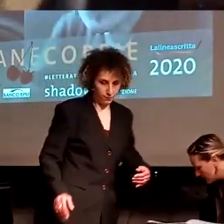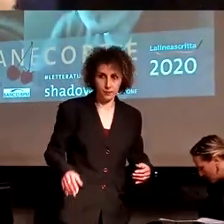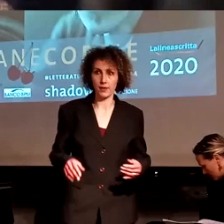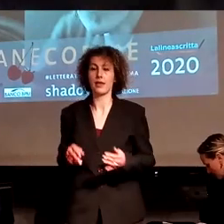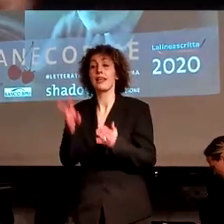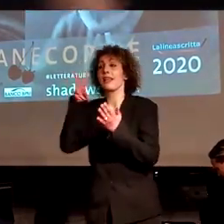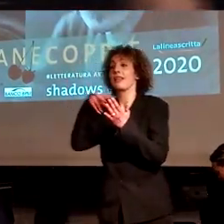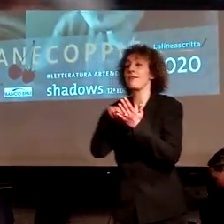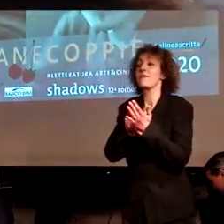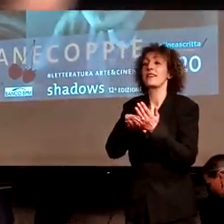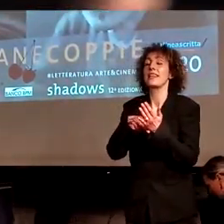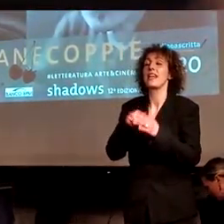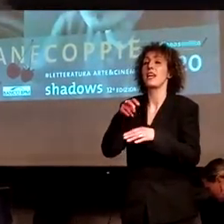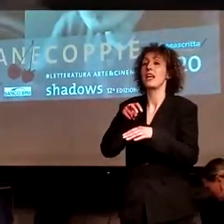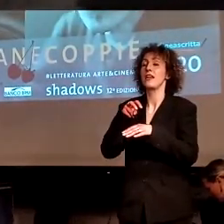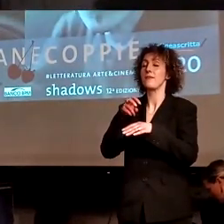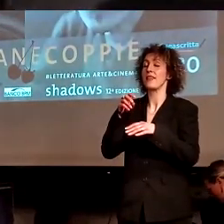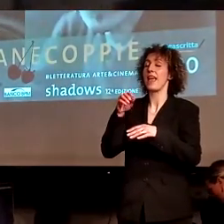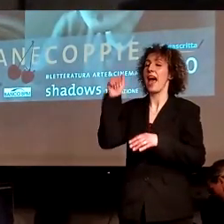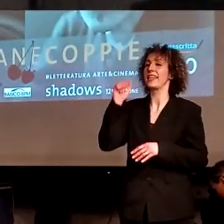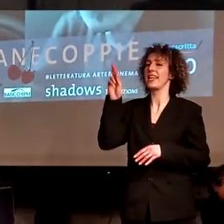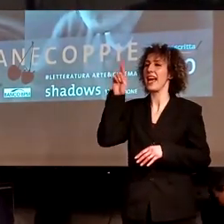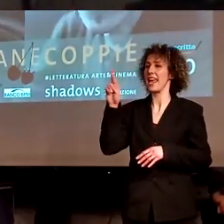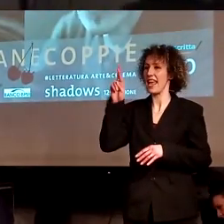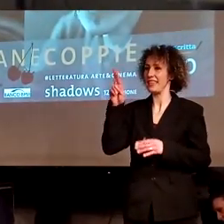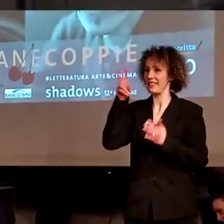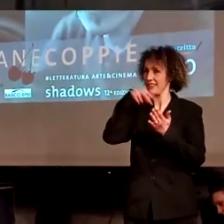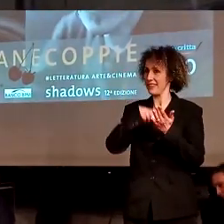dei nostri relatori prima della sezione cinematografica